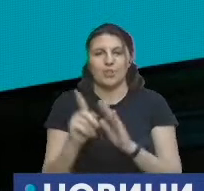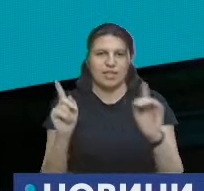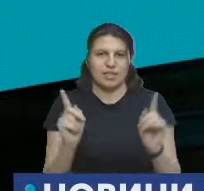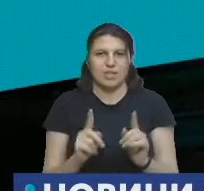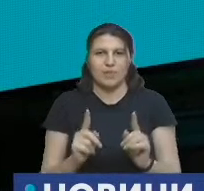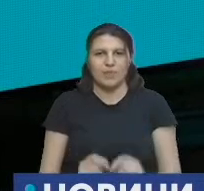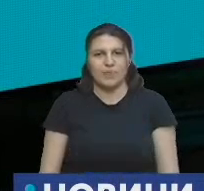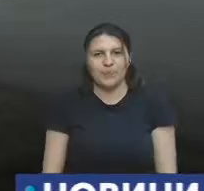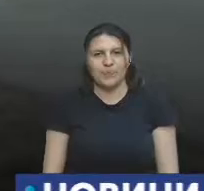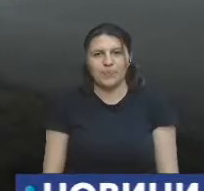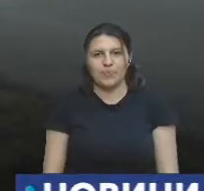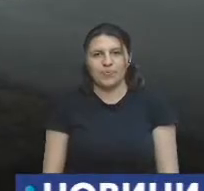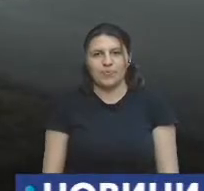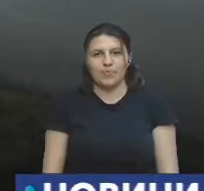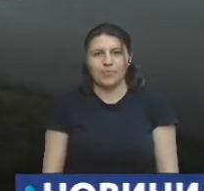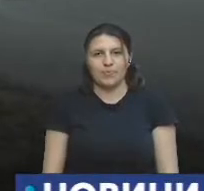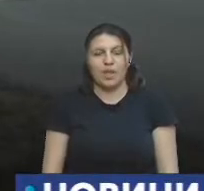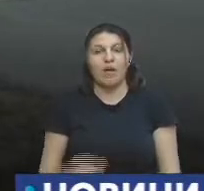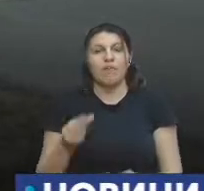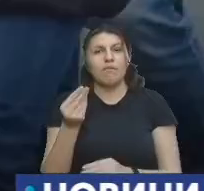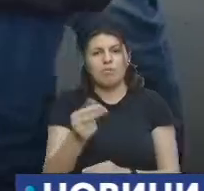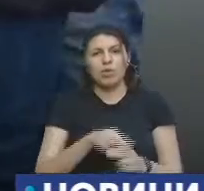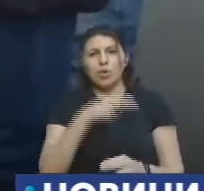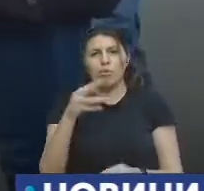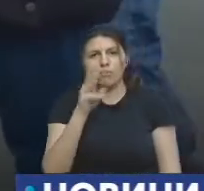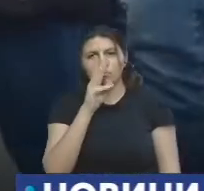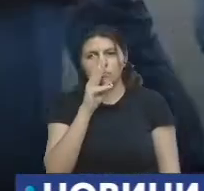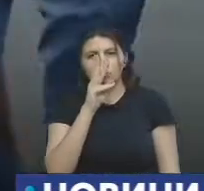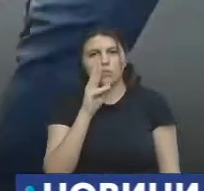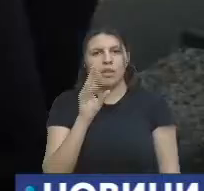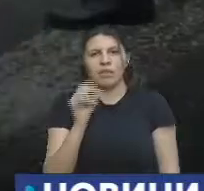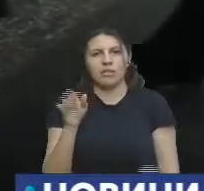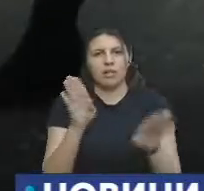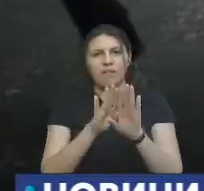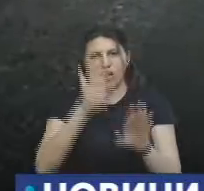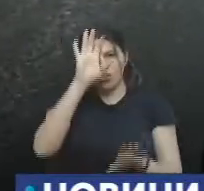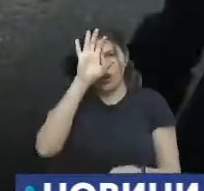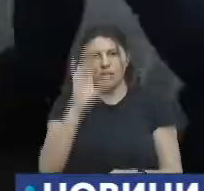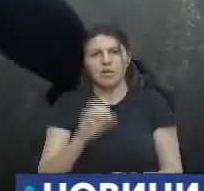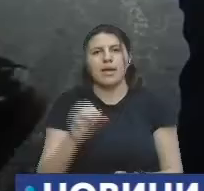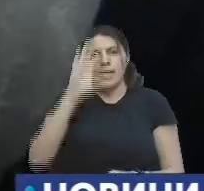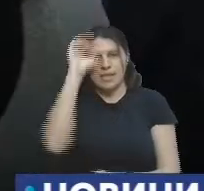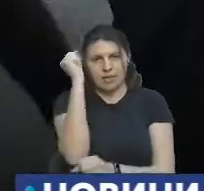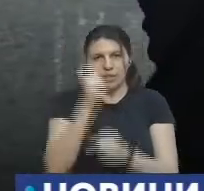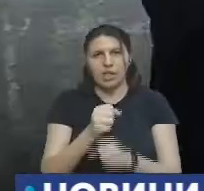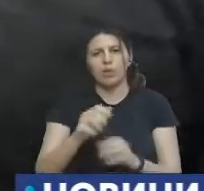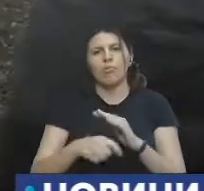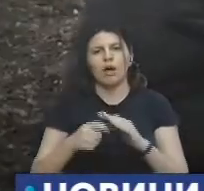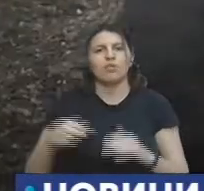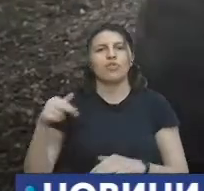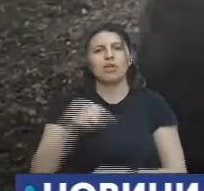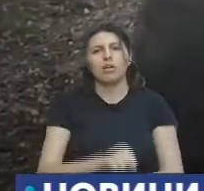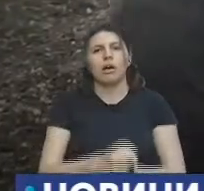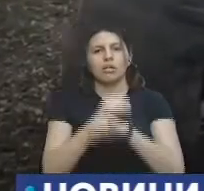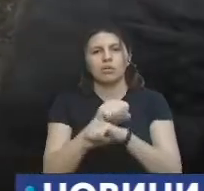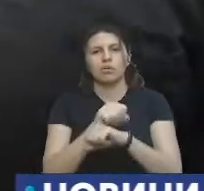спочатку стисло. Виплатити борги і зарплатні та не закривати шахти. Гірники Донбасу вийшли на акції. Я